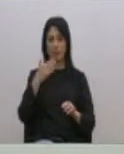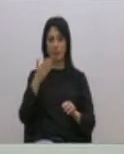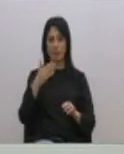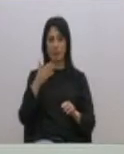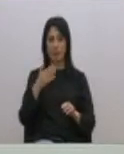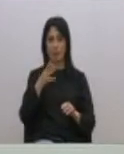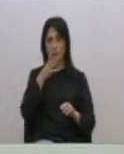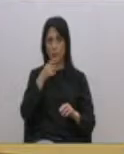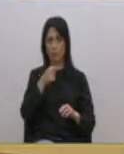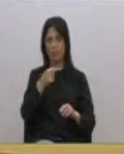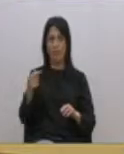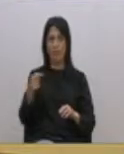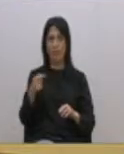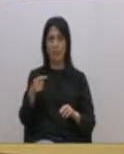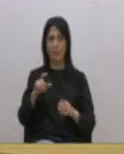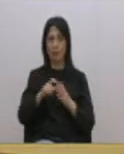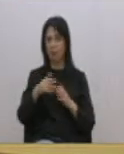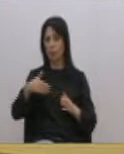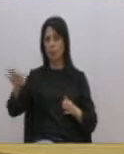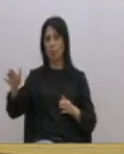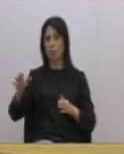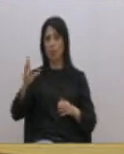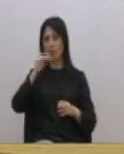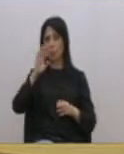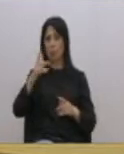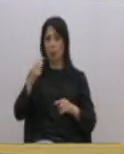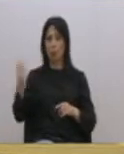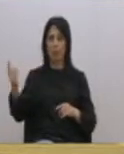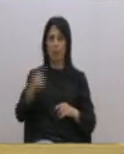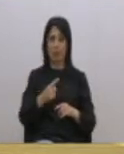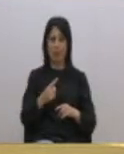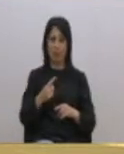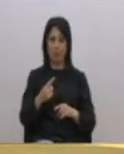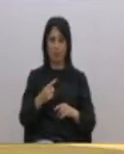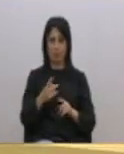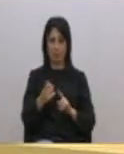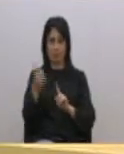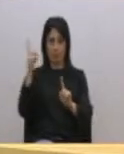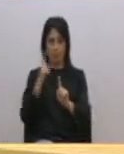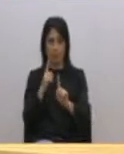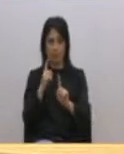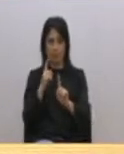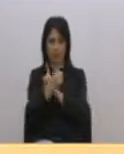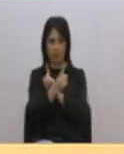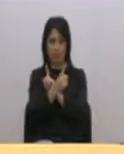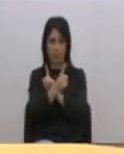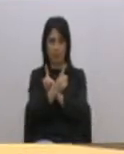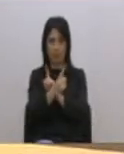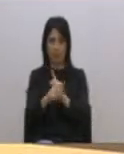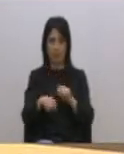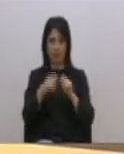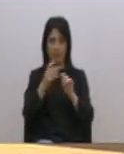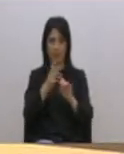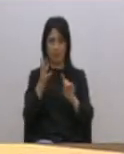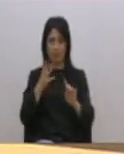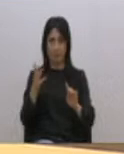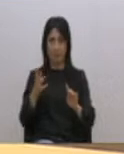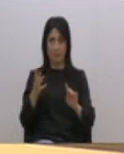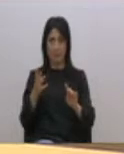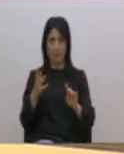gamomsvelma gasnian gavida darbazidan da mere ro shemova imas imis sitris micema im balas rogas momdeno